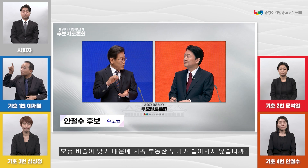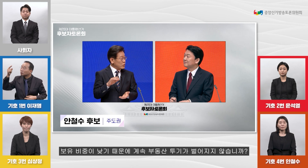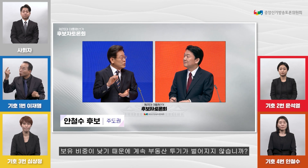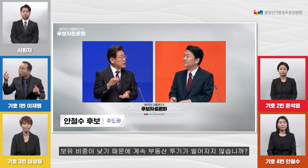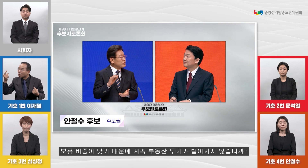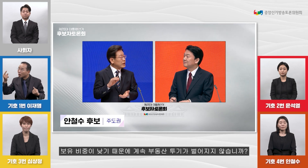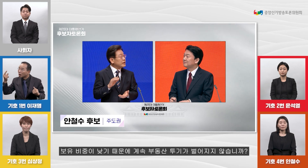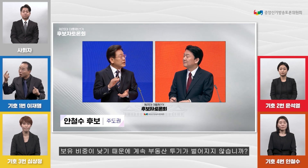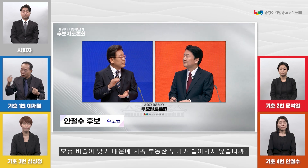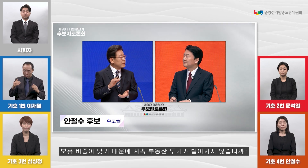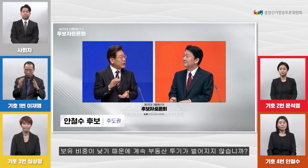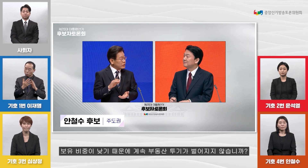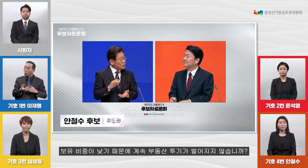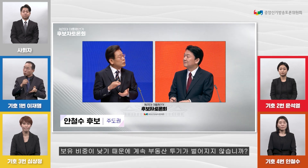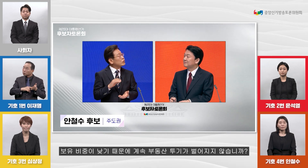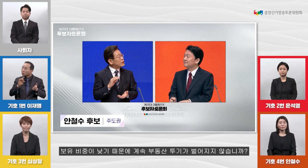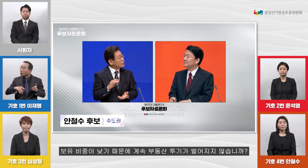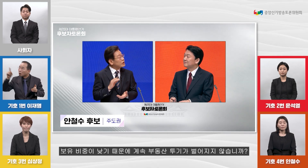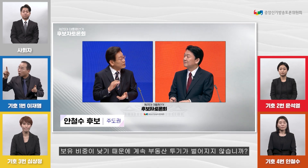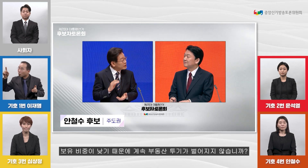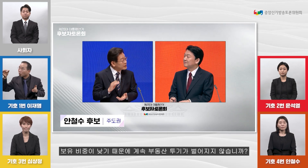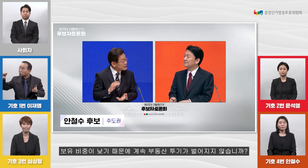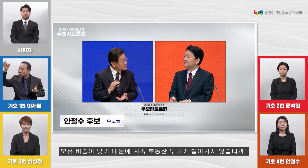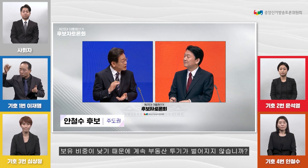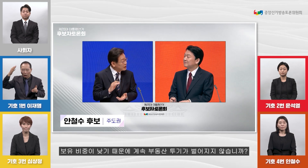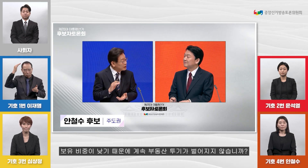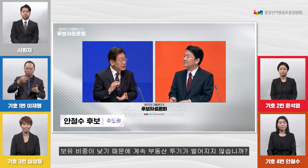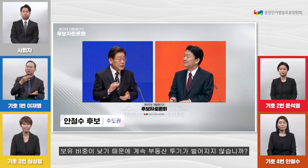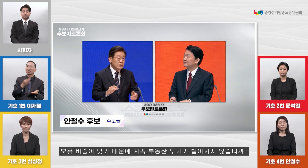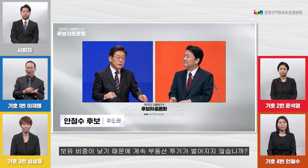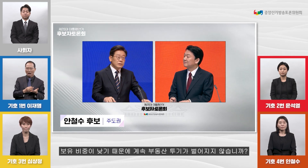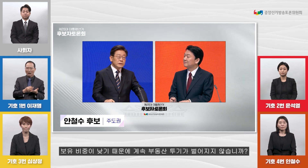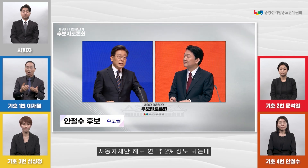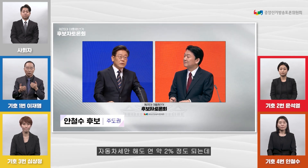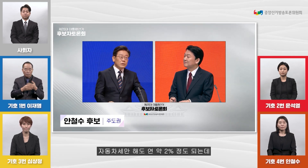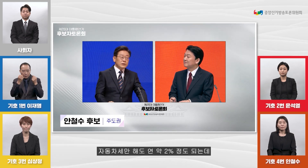지나치게 보유 비중이 낮기 때문에 계속 부동산 투기가 벌어지지 않습니까?